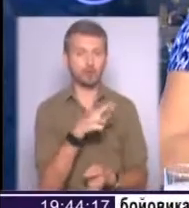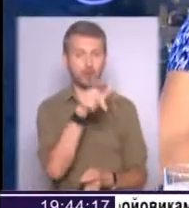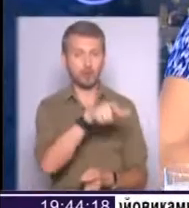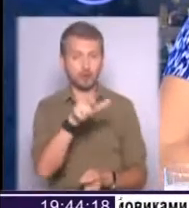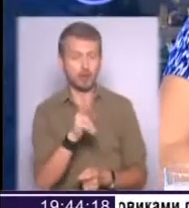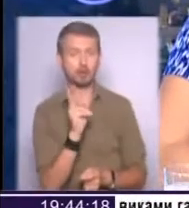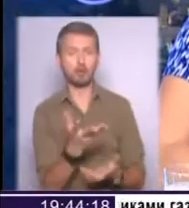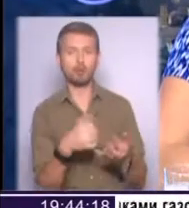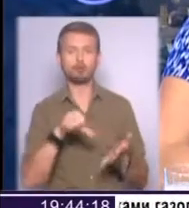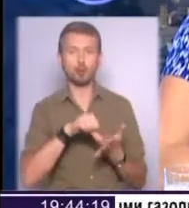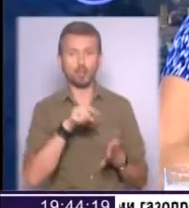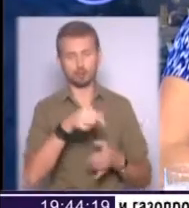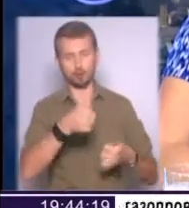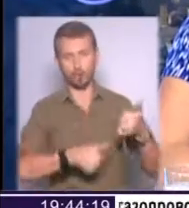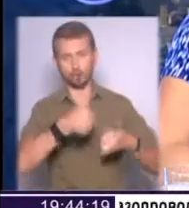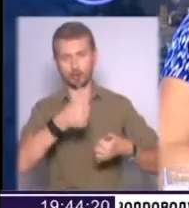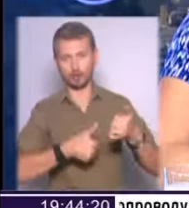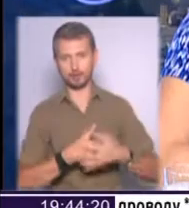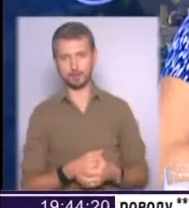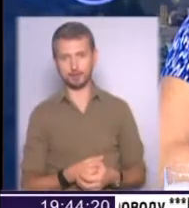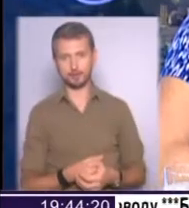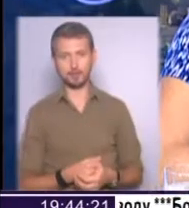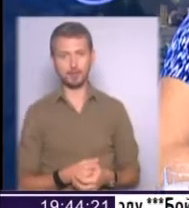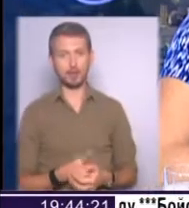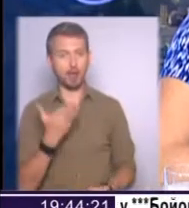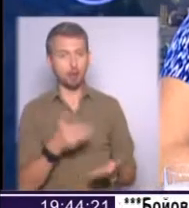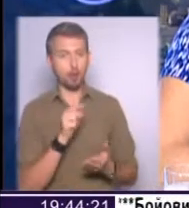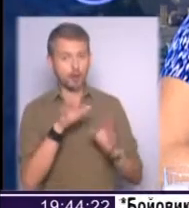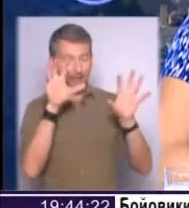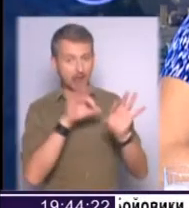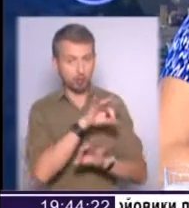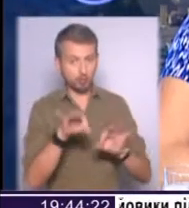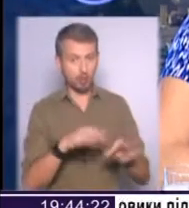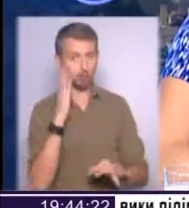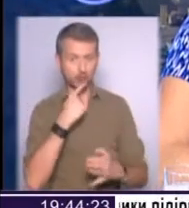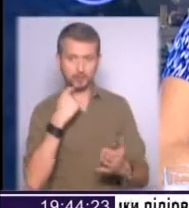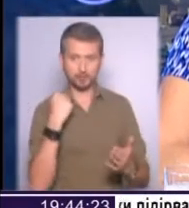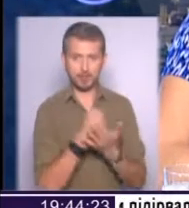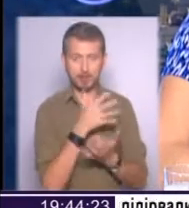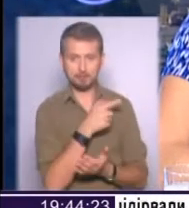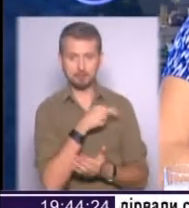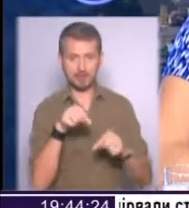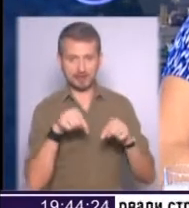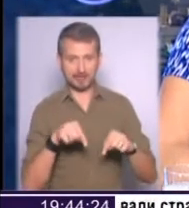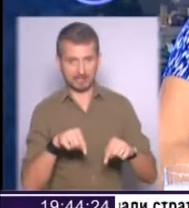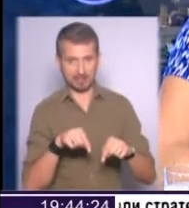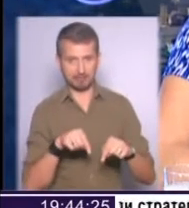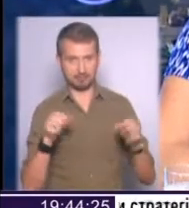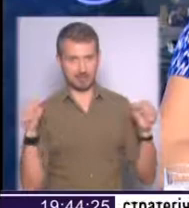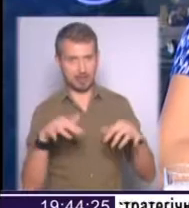беруть участь у цьому конкурсі. Тобто, якщо цей законопроект буде проголосований ще під час цієї сесії,